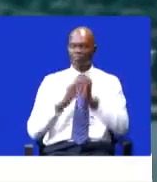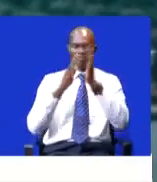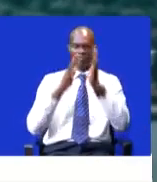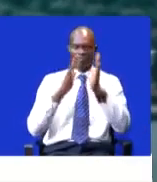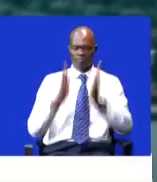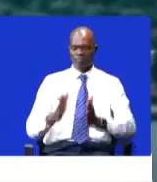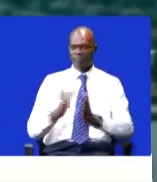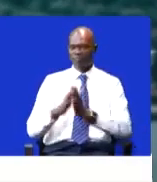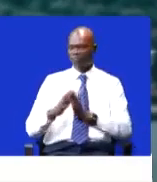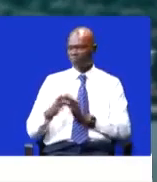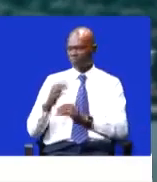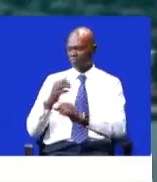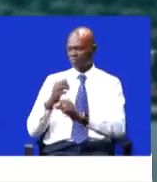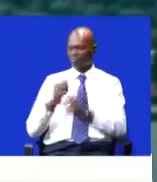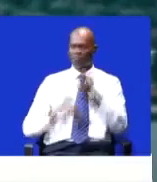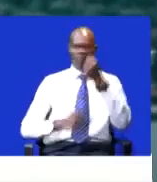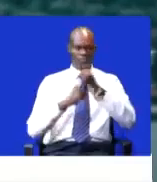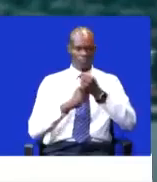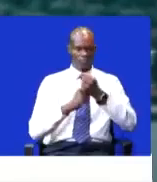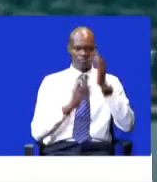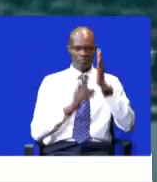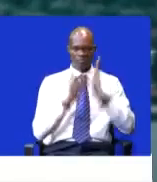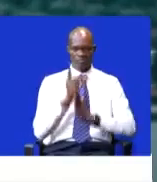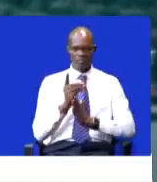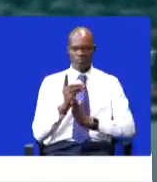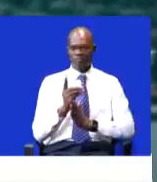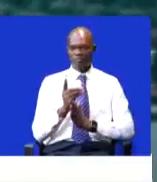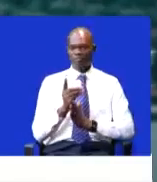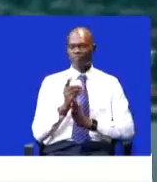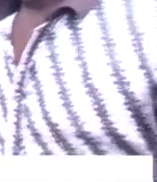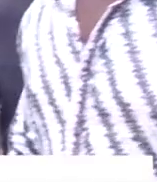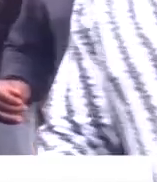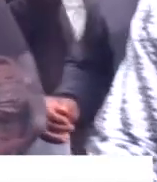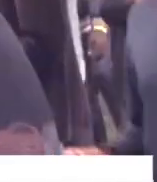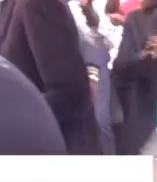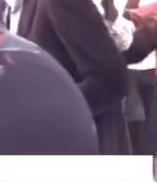mondo mi koro jopiny oyud chenro mag dongruoge kaka dwarore.